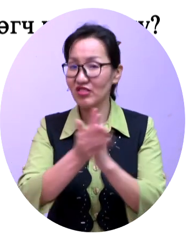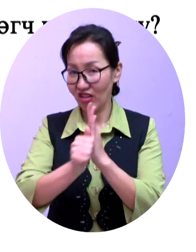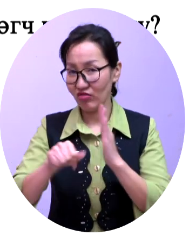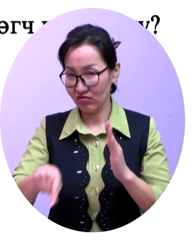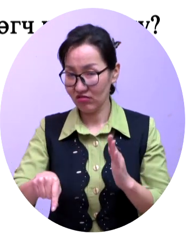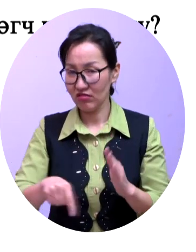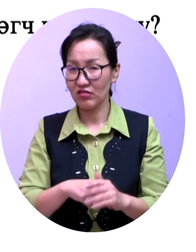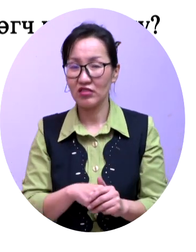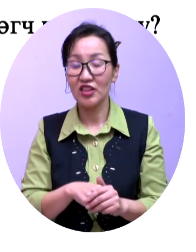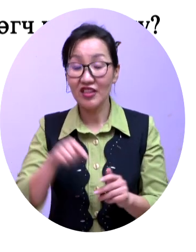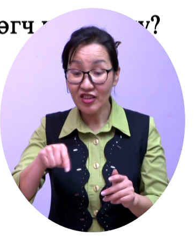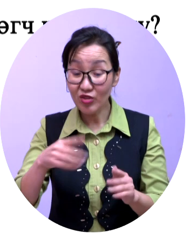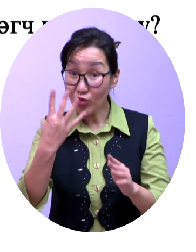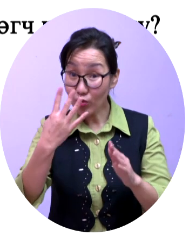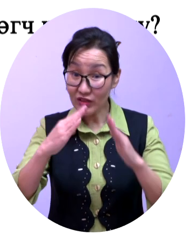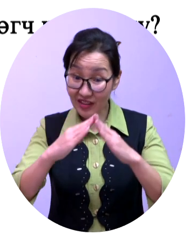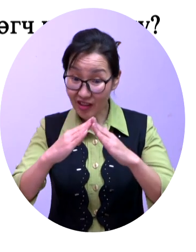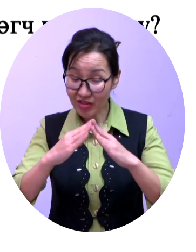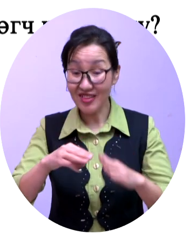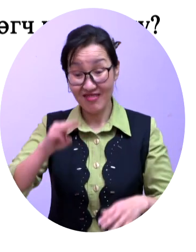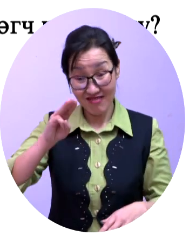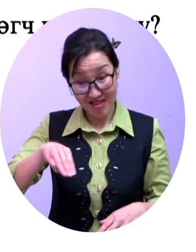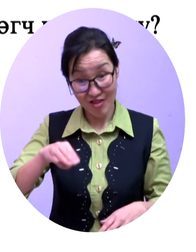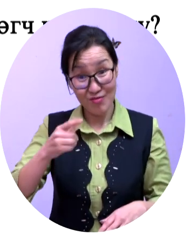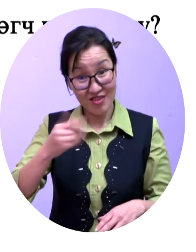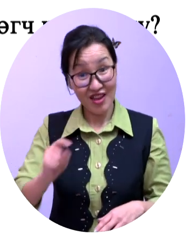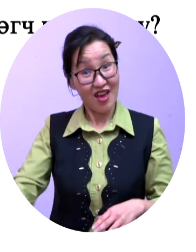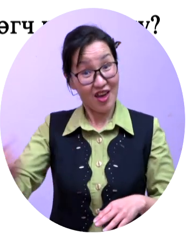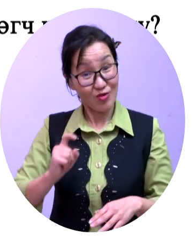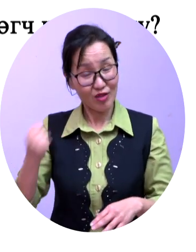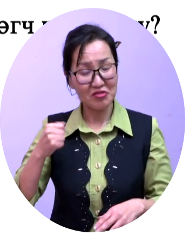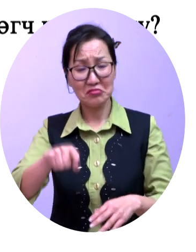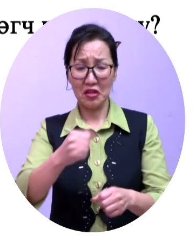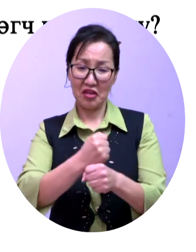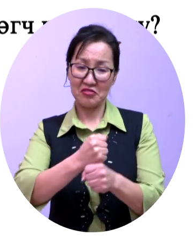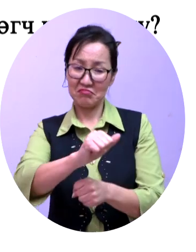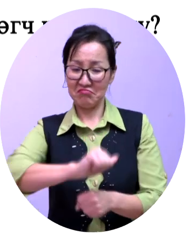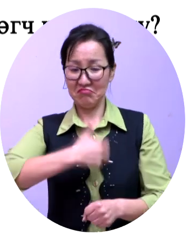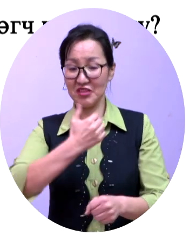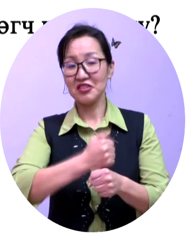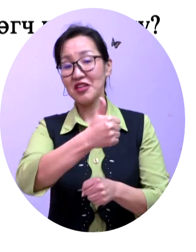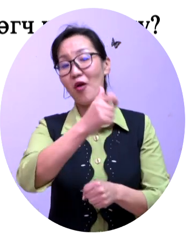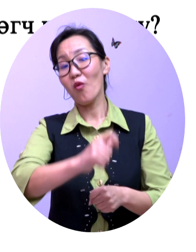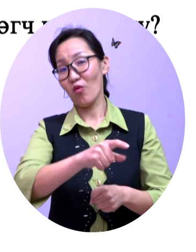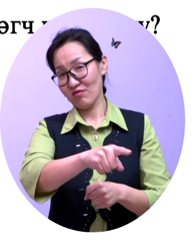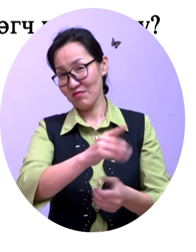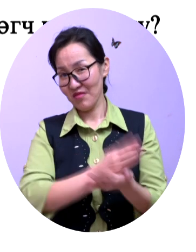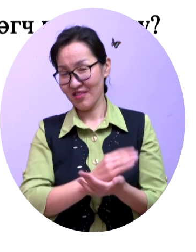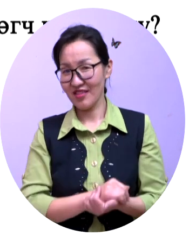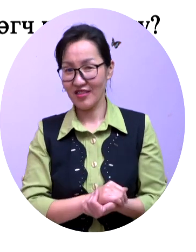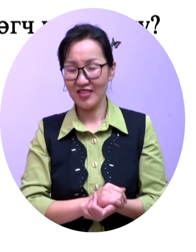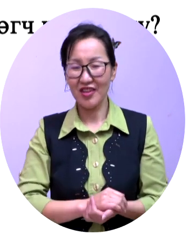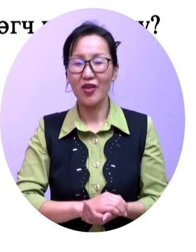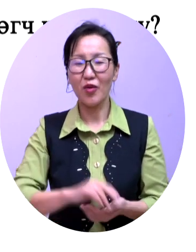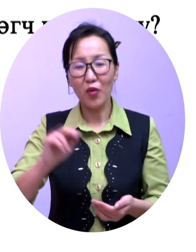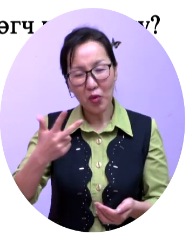Энэ дөрвөн даалгаврыг дөрүүлэнд нь тийм гэж хариулсан бол ажилч хичээнгүй хүүхэд байна. За, гуравт нь тийм